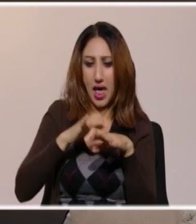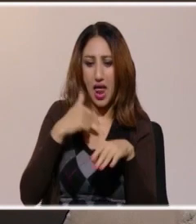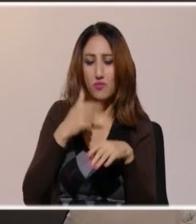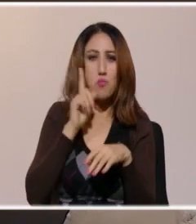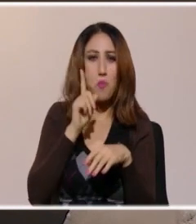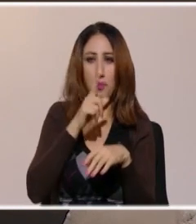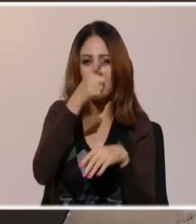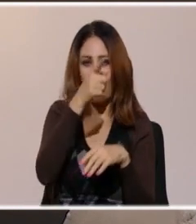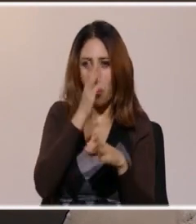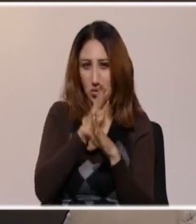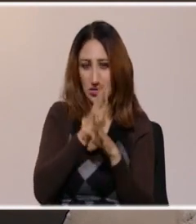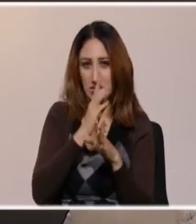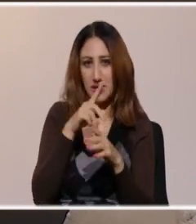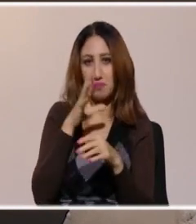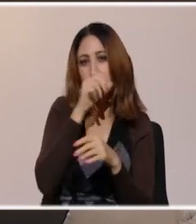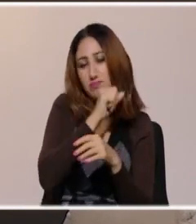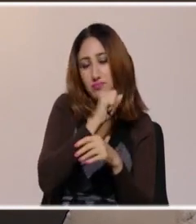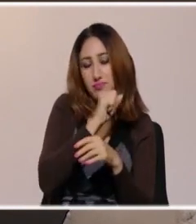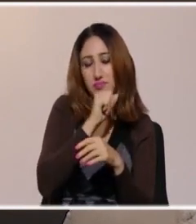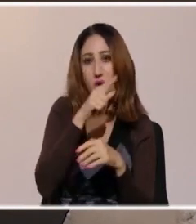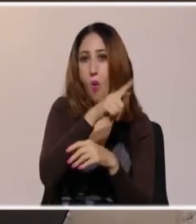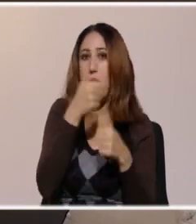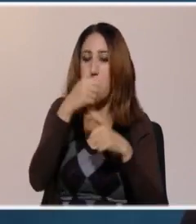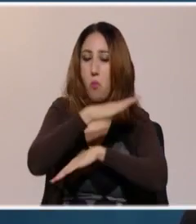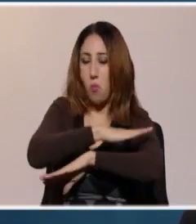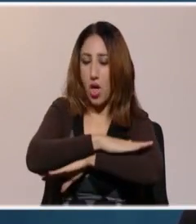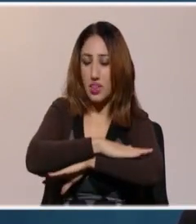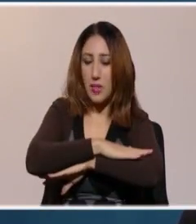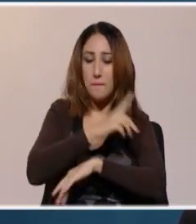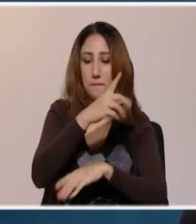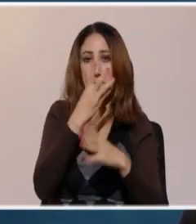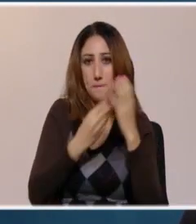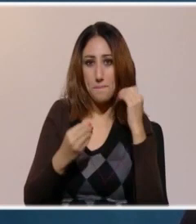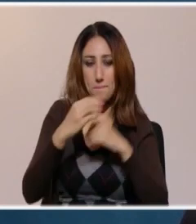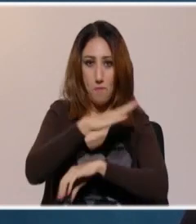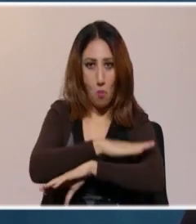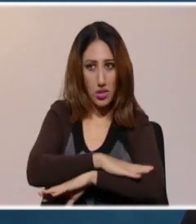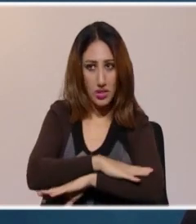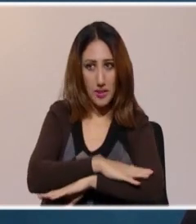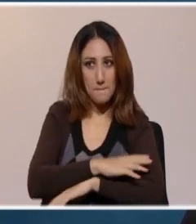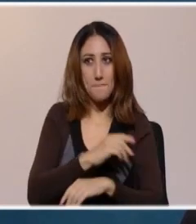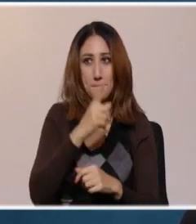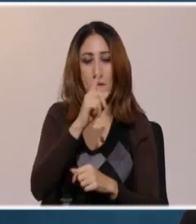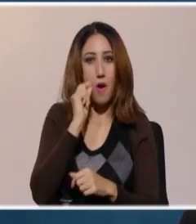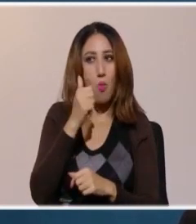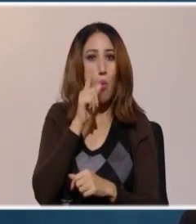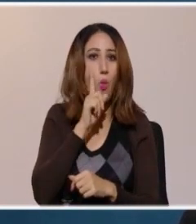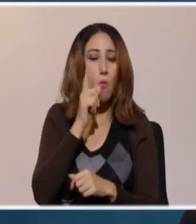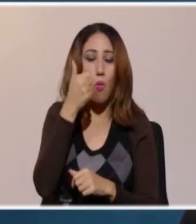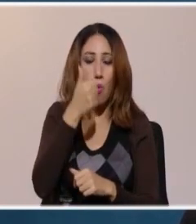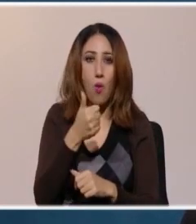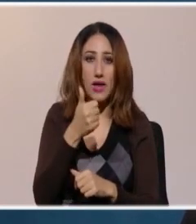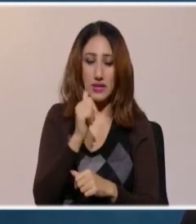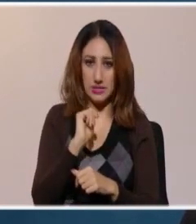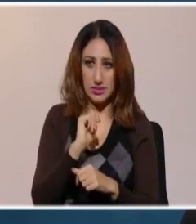نفسه. طبعا انا عارفه. لانه هو ابن اصول، سمير صبري ده ابن اصول، واولاد